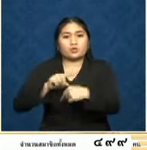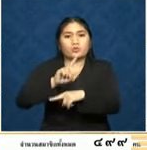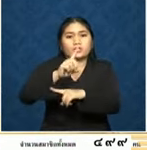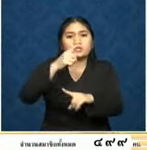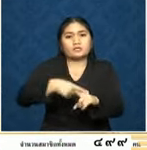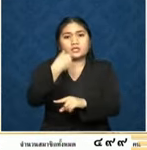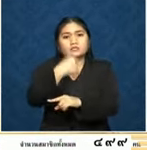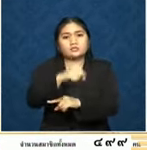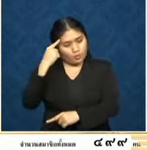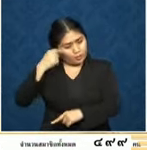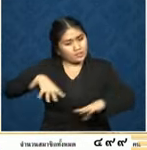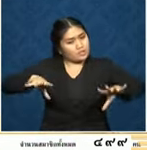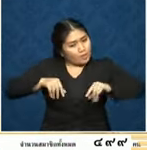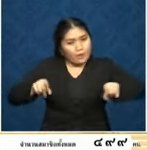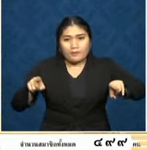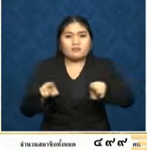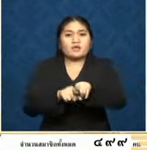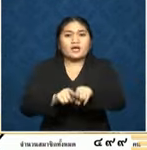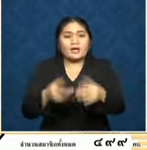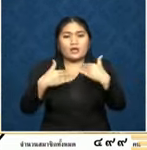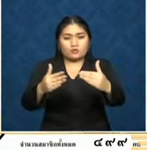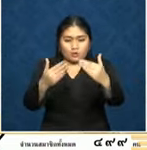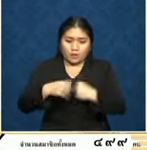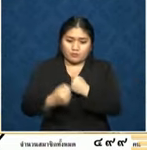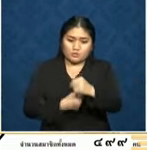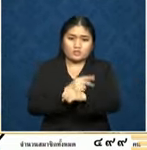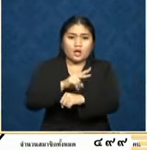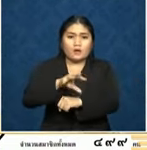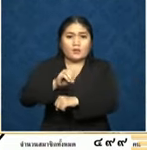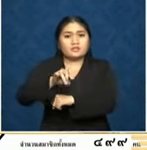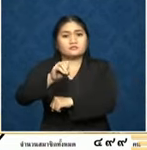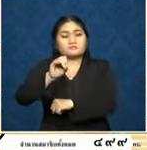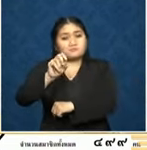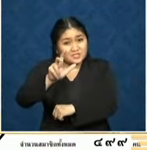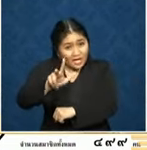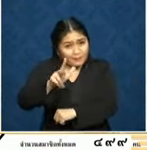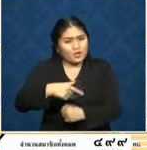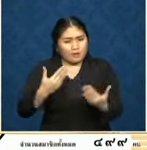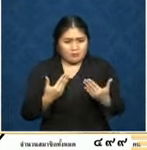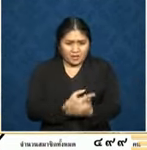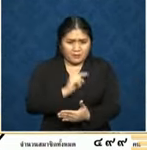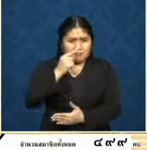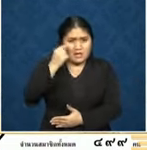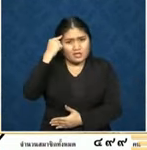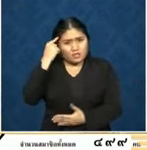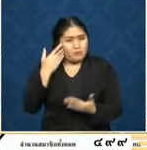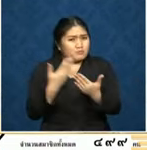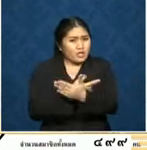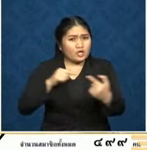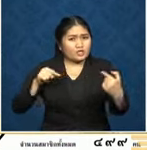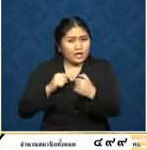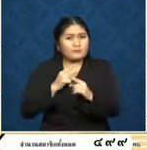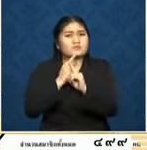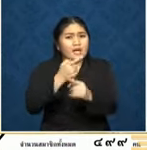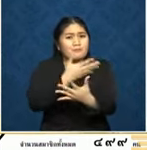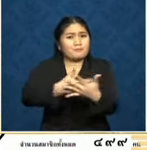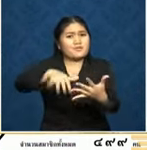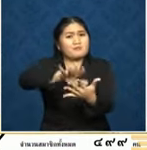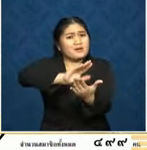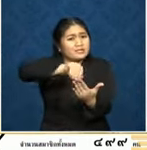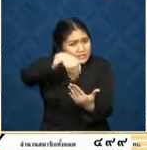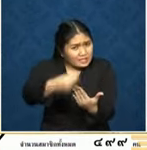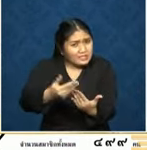ก็เห็นด้วยณตอนนั้นนะครับซึ่งต่อมาในปี83ก็มีการเปลี่ยนอีกครั้งนึงนะครับว่า ควรจะเปลี่ยนเป็นสากลตามปีปฏิทินนะครับปีงบประมาณก็มา